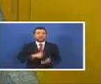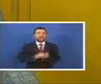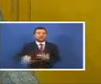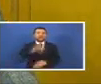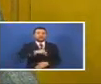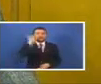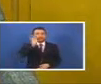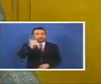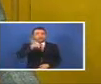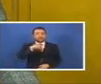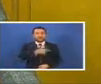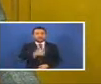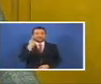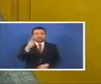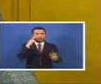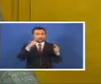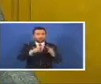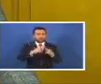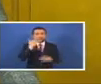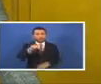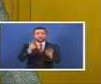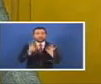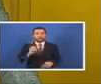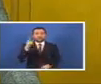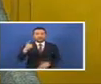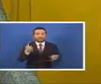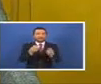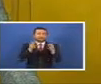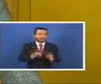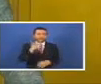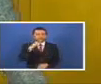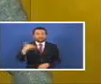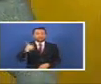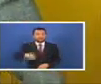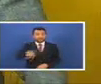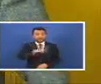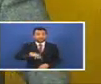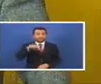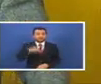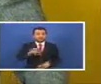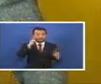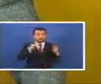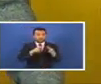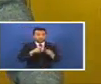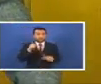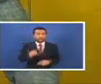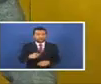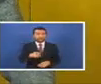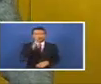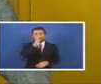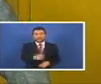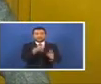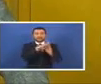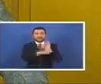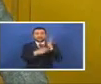yalan. Bir görüşme de yok. Böyle bir teşebbüs de yok. Biz bu görüşmeyi ilkesel